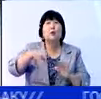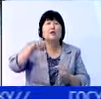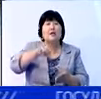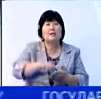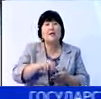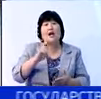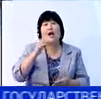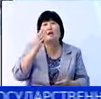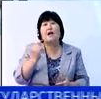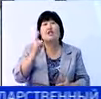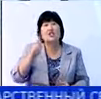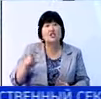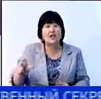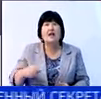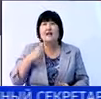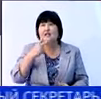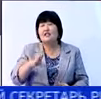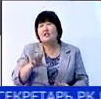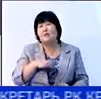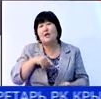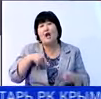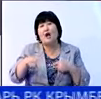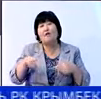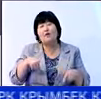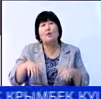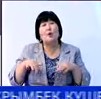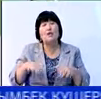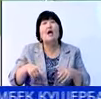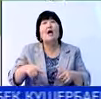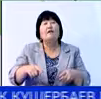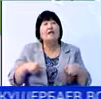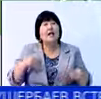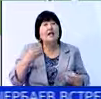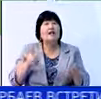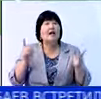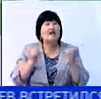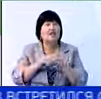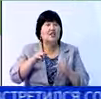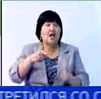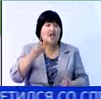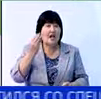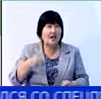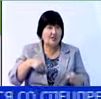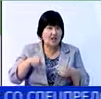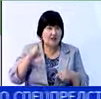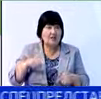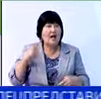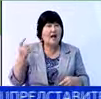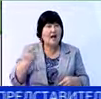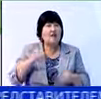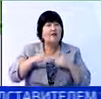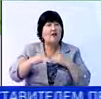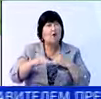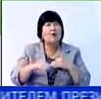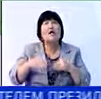признаны карамакшенцы. Зрелищными были футбольные баталии. В финальной игре встретились жалагашские футболисты с хозяевами